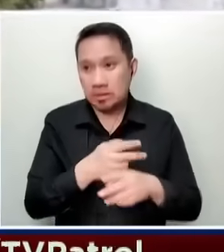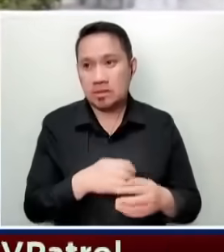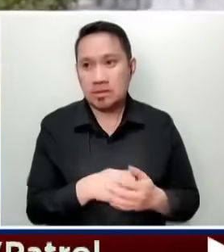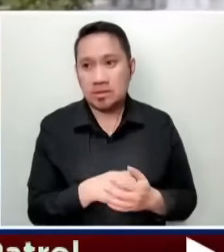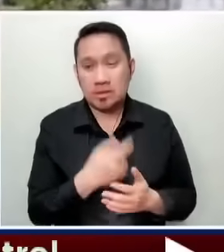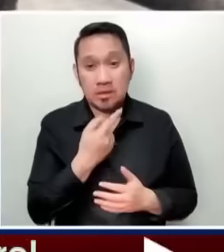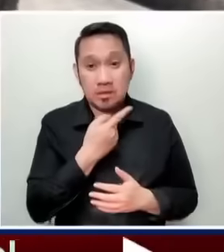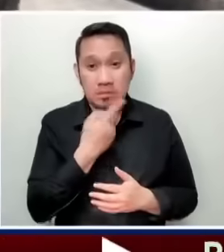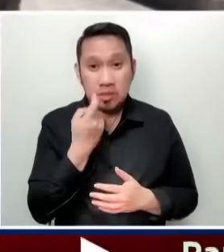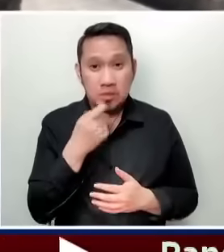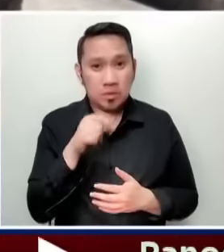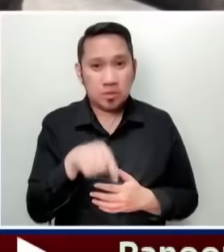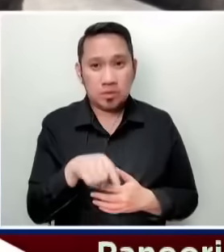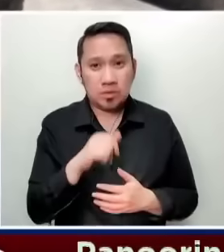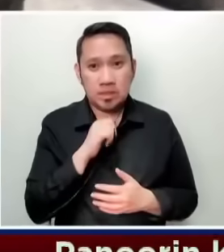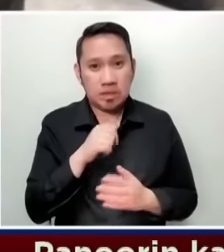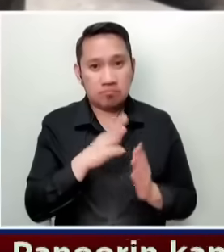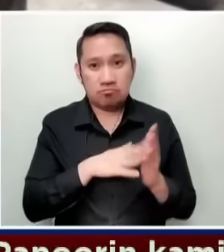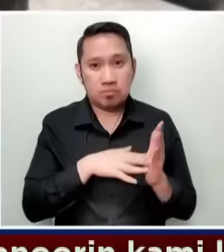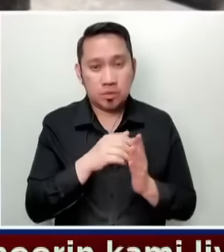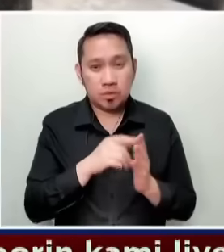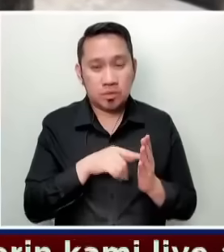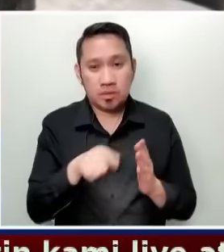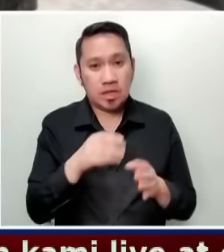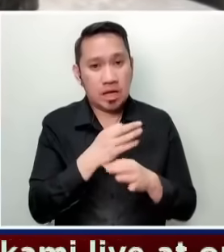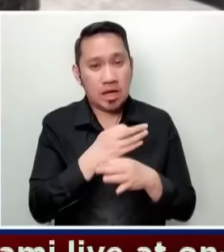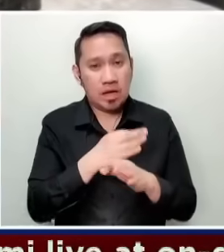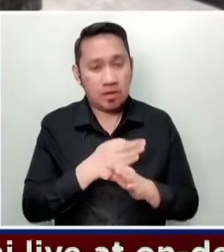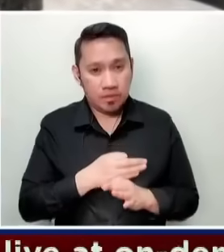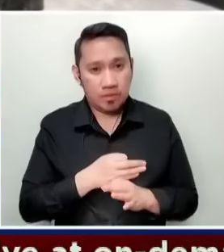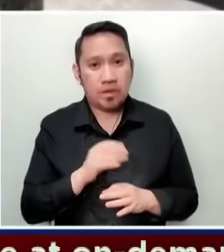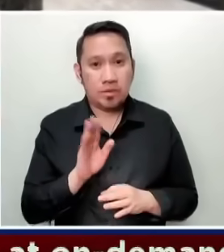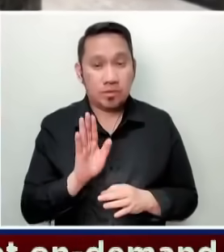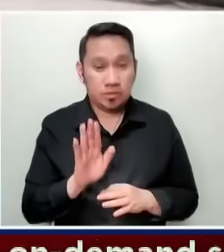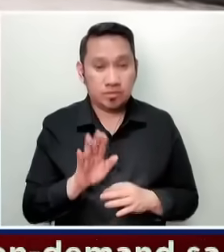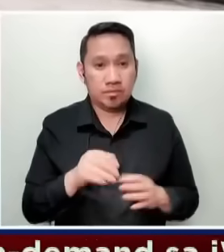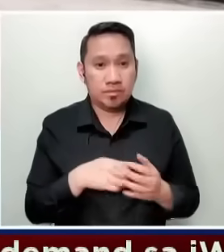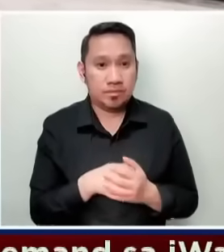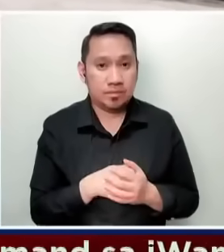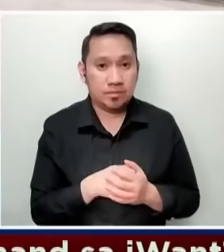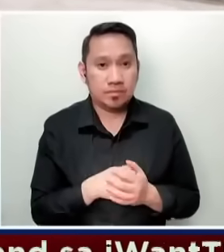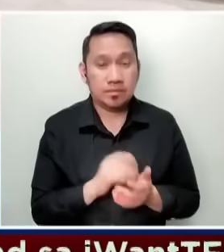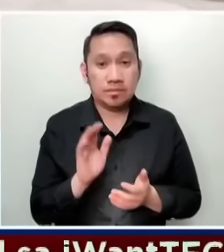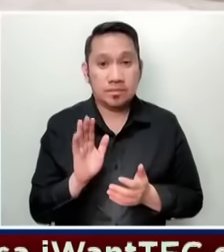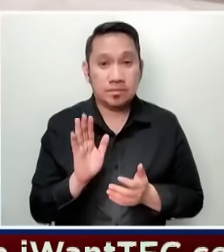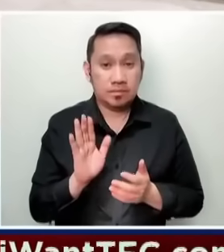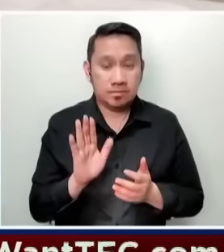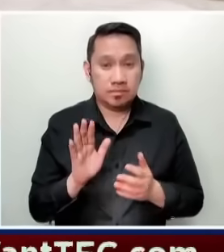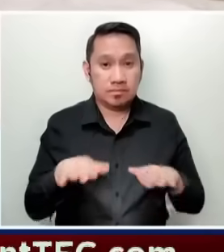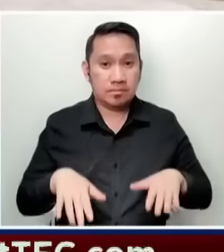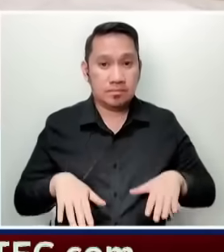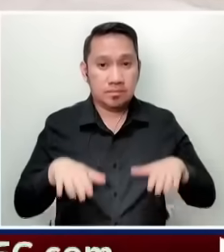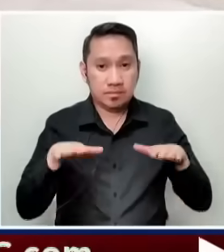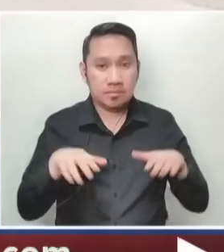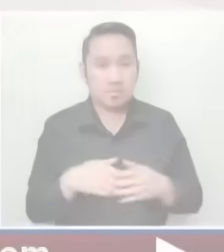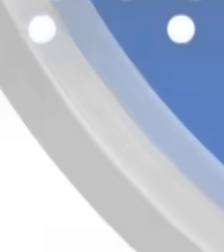hindi na nila nagawang pinturahan at ayusin ang mga puntod dahil sa baha.